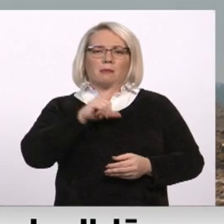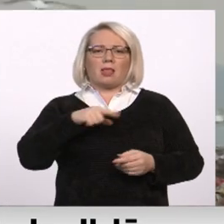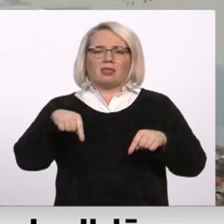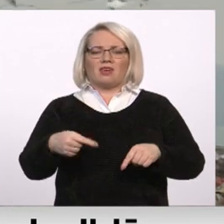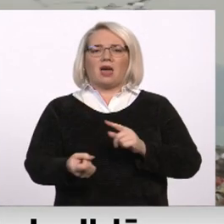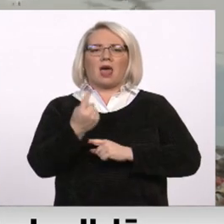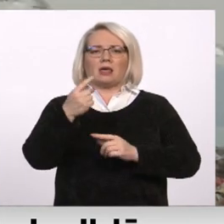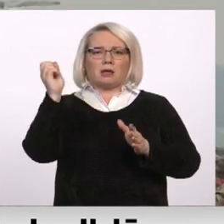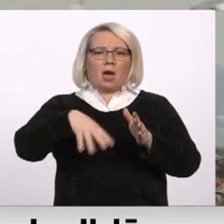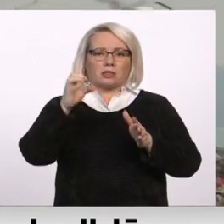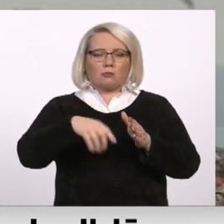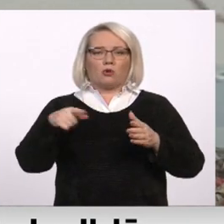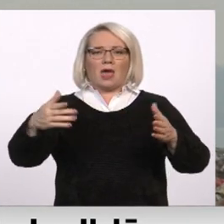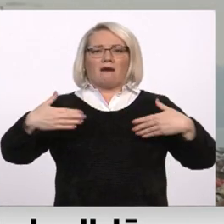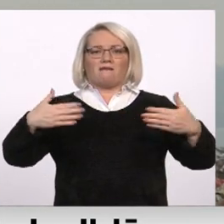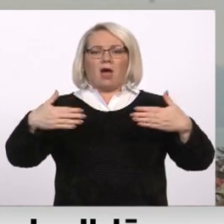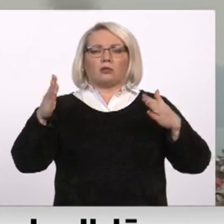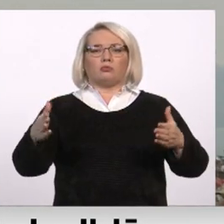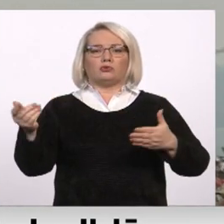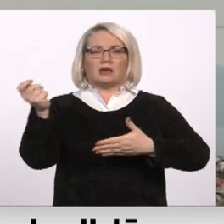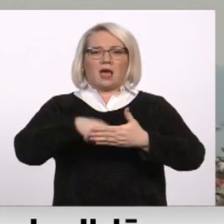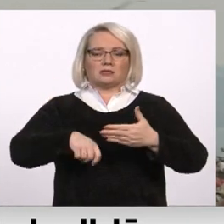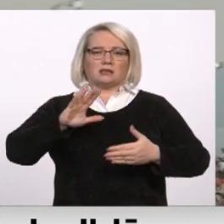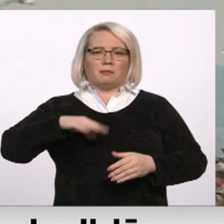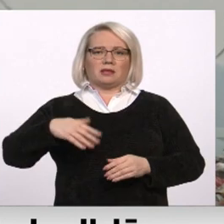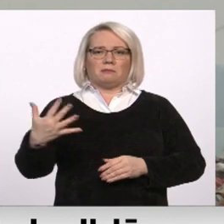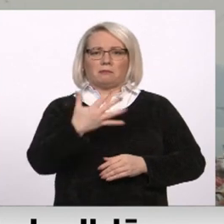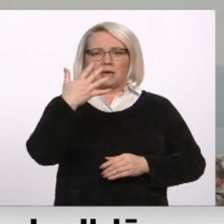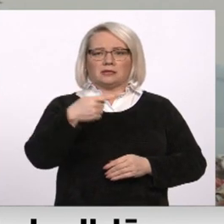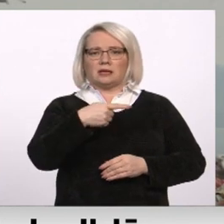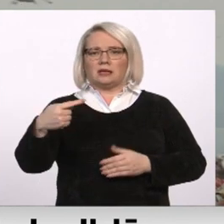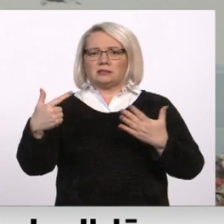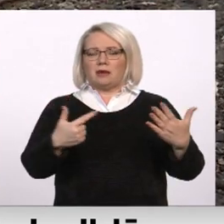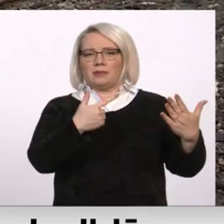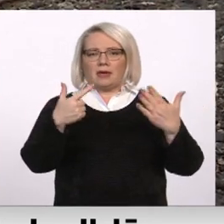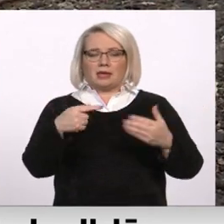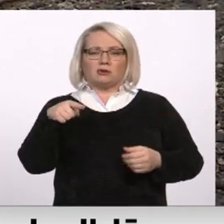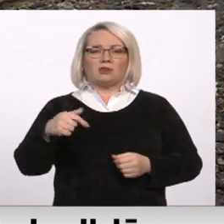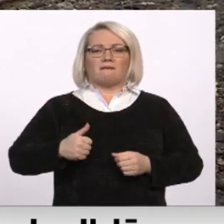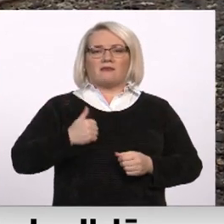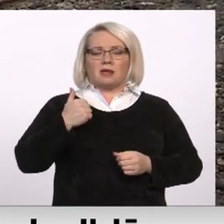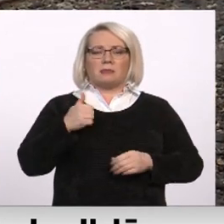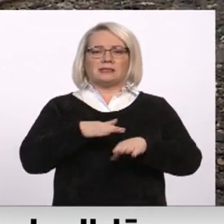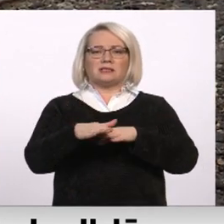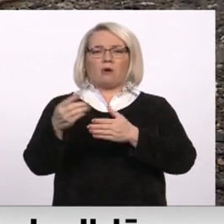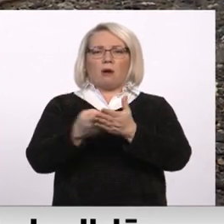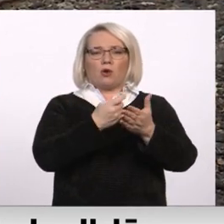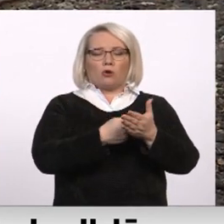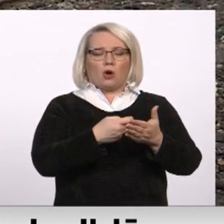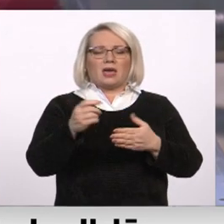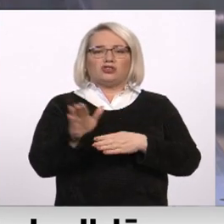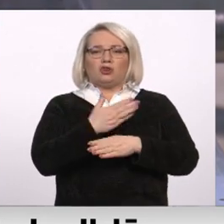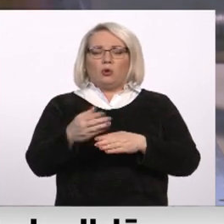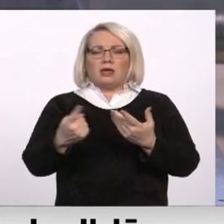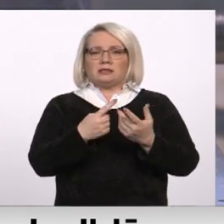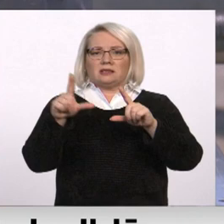un poligona iebrauktos vārti varētu būt jāslēdz jau pēc 5 līdz 7 gadiem. Sijā Getliņa Eko īstenotajā aptaujā šķirotāju skaits bija